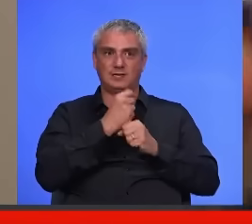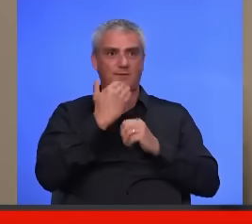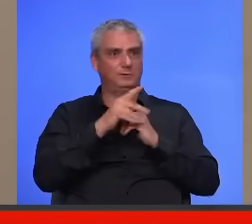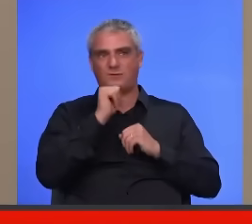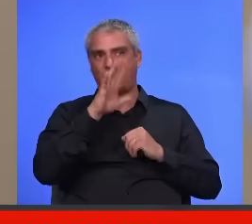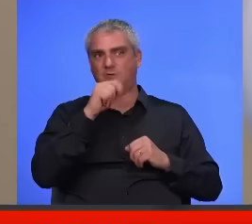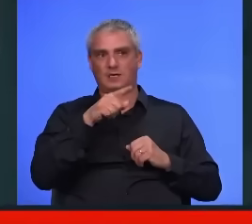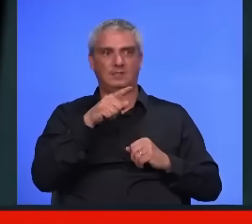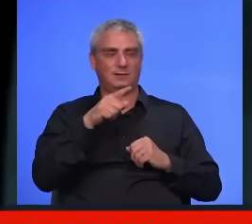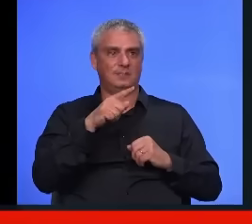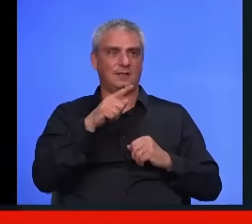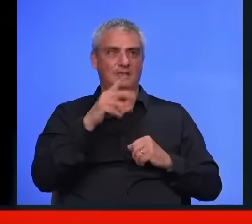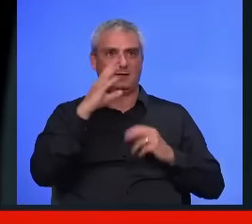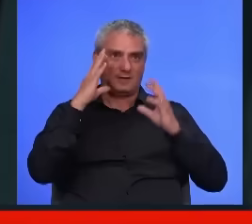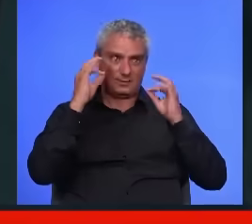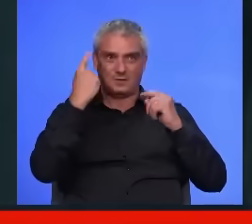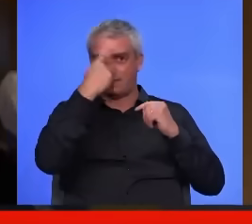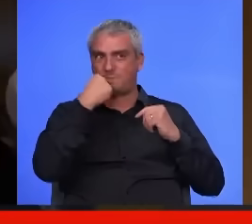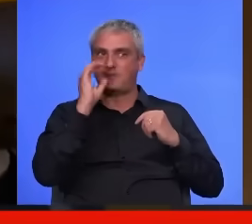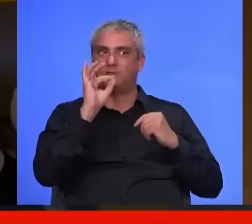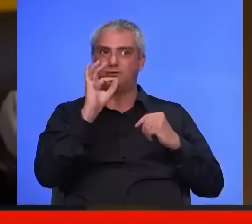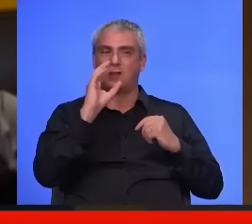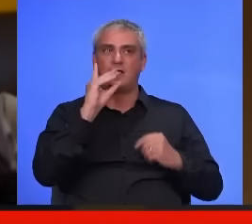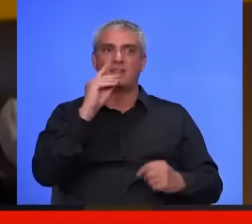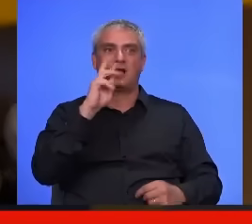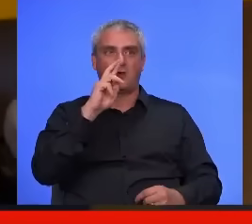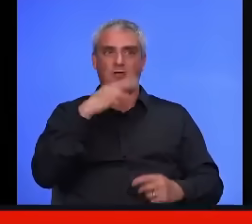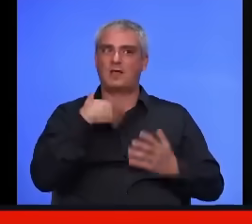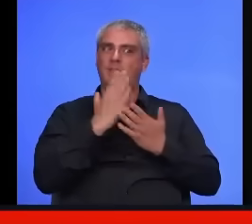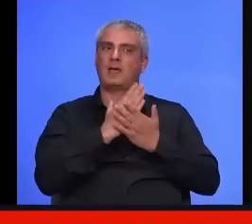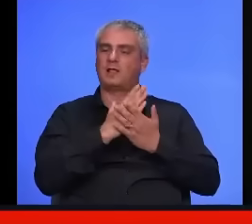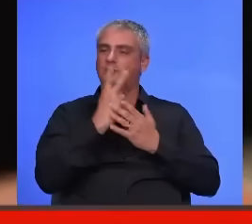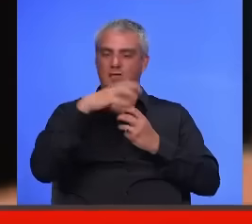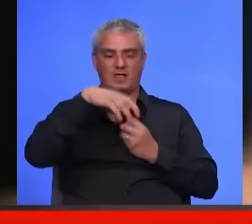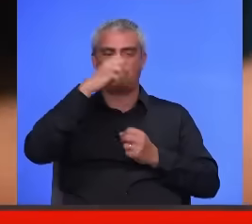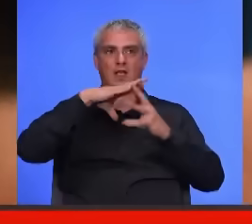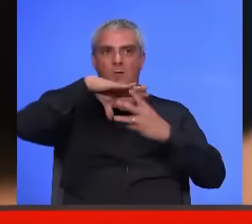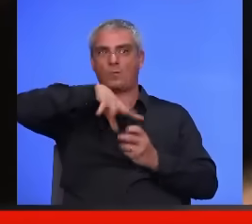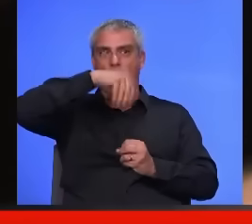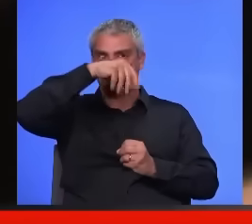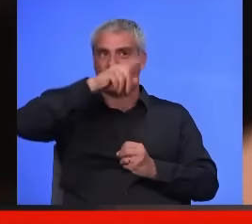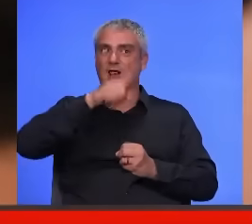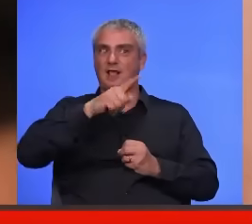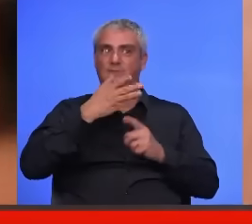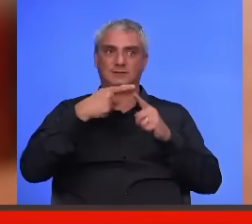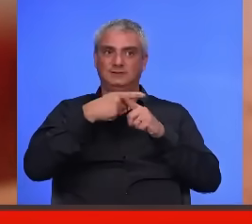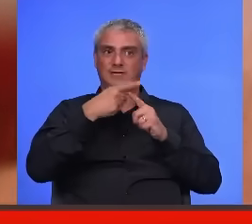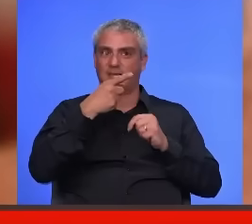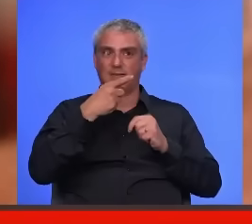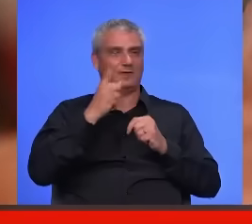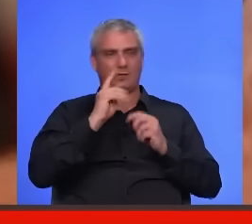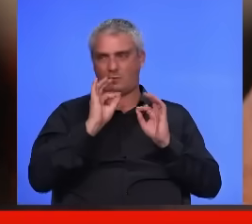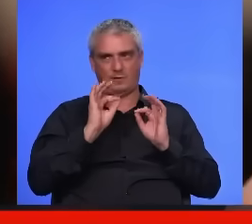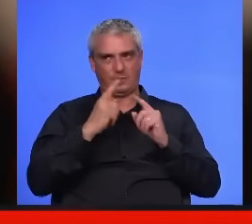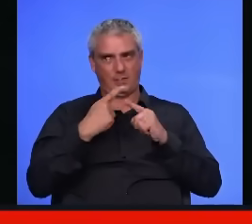לקחה זה ביבי ודה כן עם פנים של דרוק גם הכנו שתי גבי מונדיאל הכנו גם את הסכין הזאת כ זה לא באמת